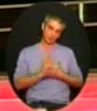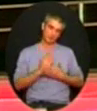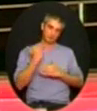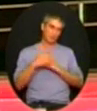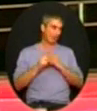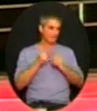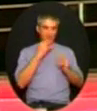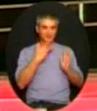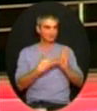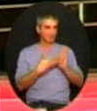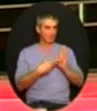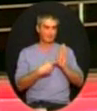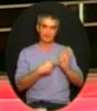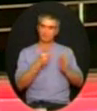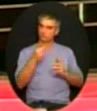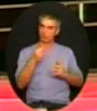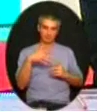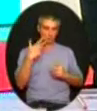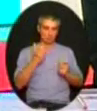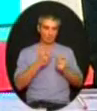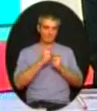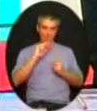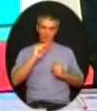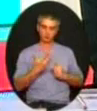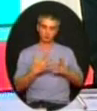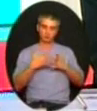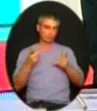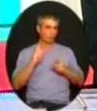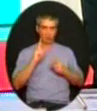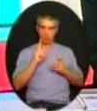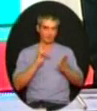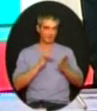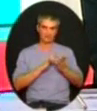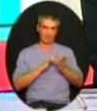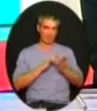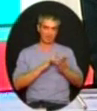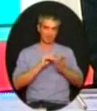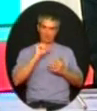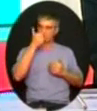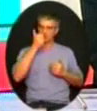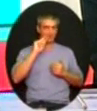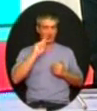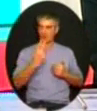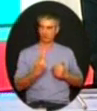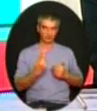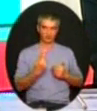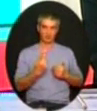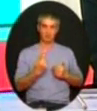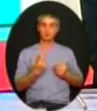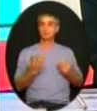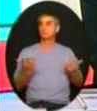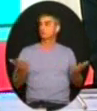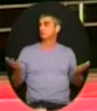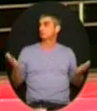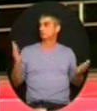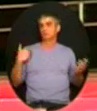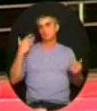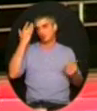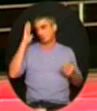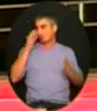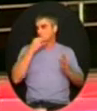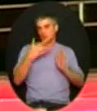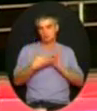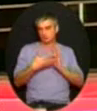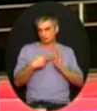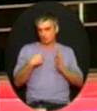אבל הסקרים מלמדים שאתם תהיו המפלגה השלישית בגודלה, לא המפלגה הראשונה, גם לא השנייה. תראה, אני לא מתעלמת מסקרים,